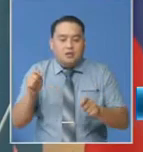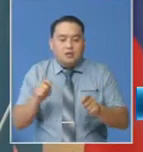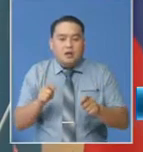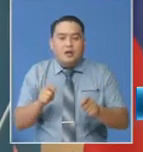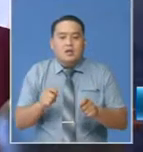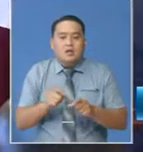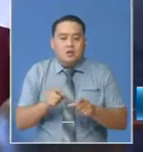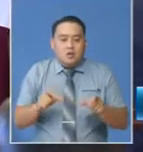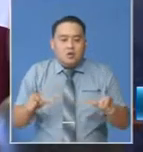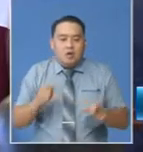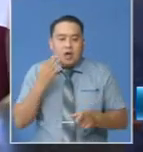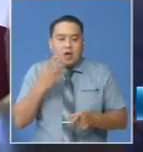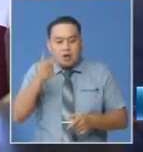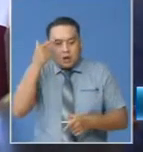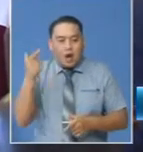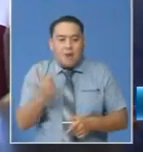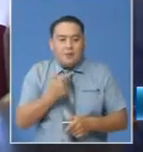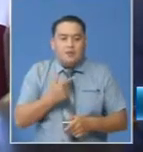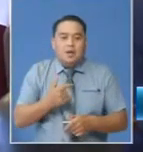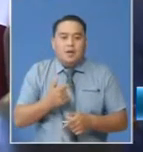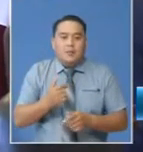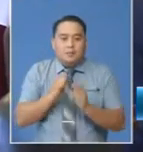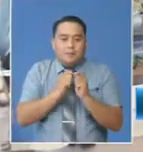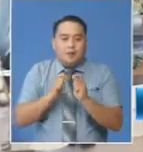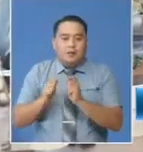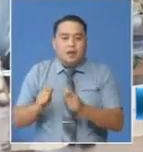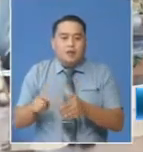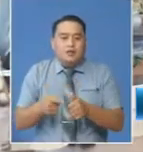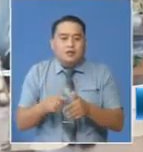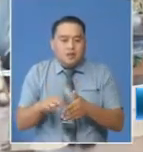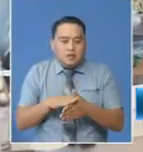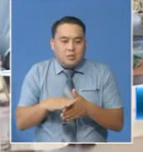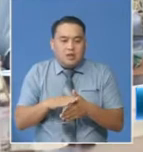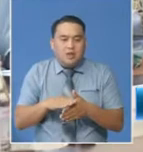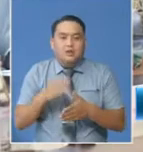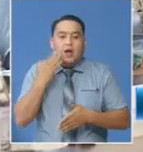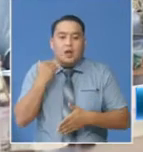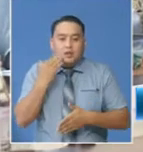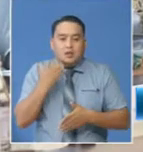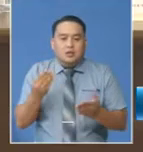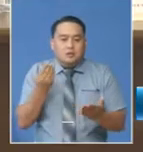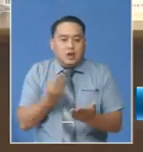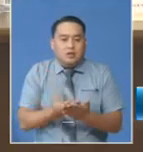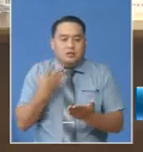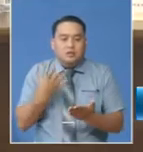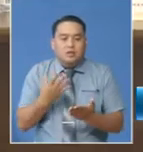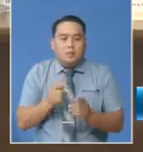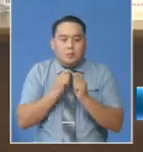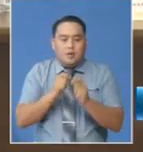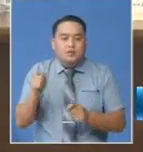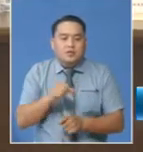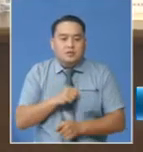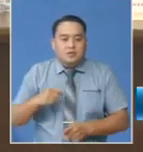награждены благодарственными грамотами от имени президента Татарстана. Впрочем, неоценимым подарком для всех стал сам